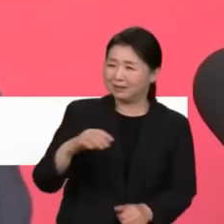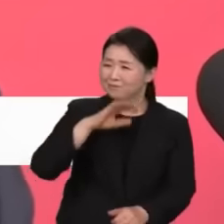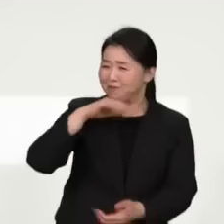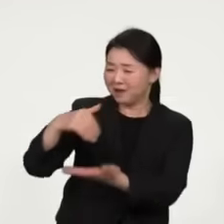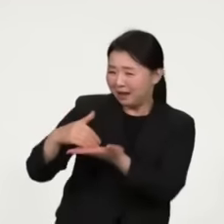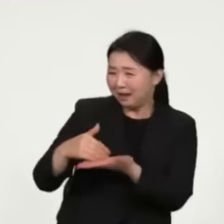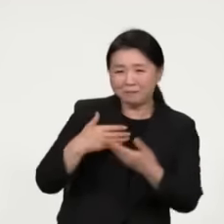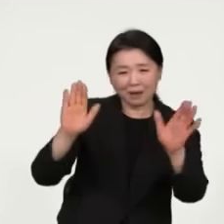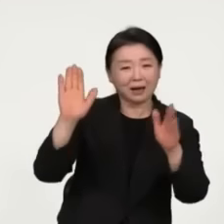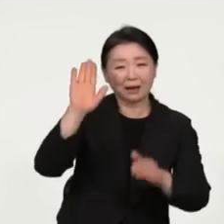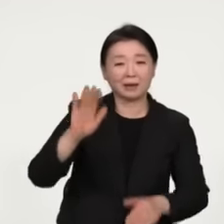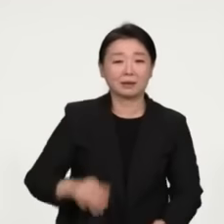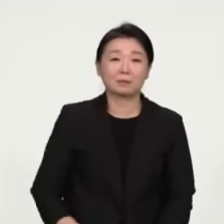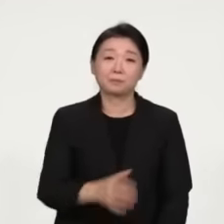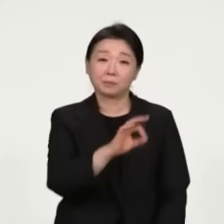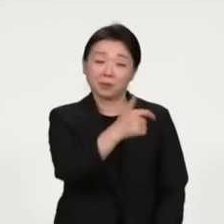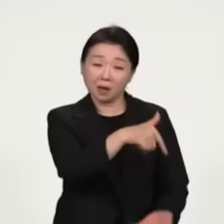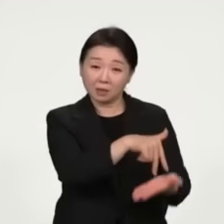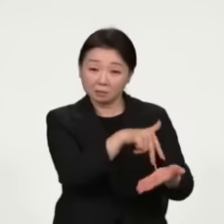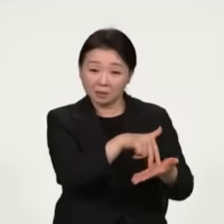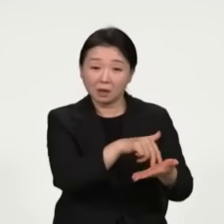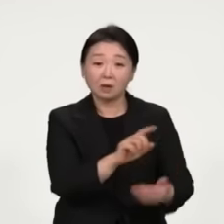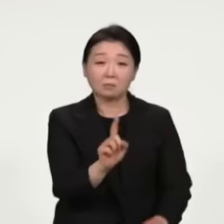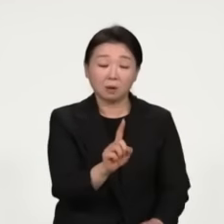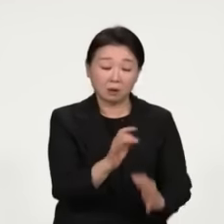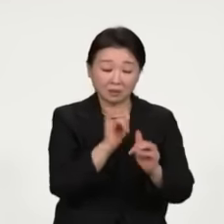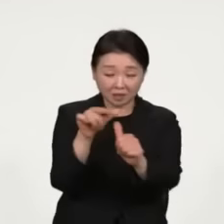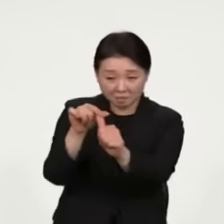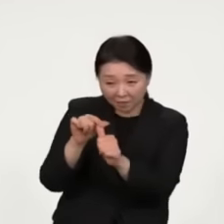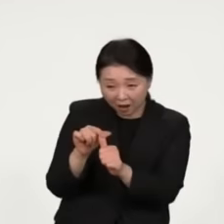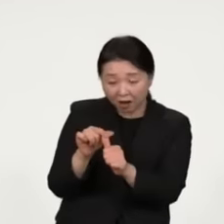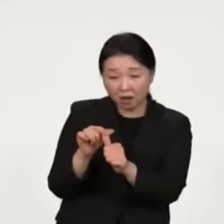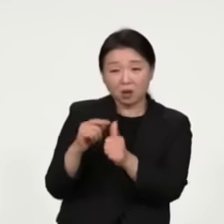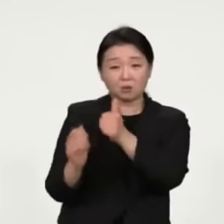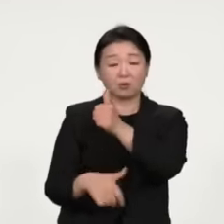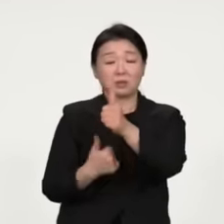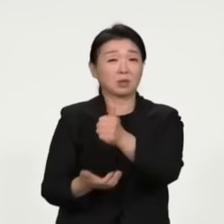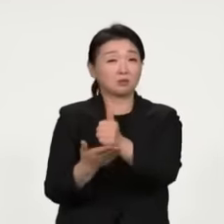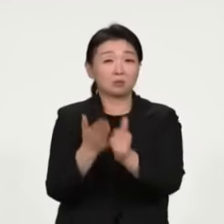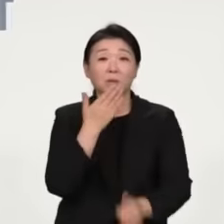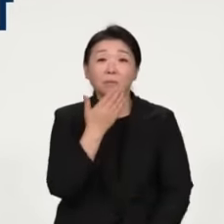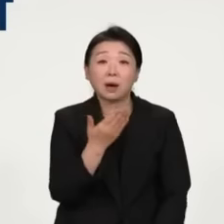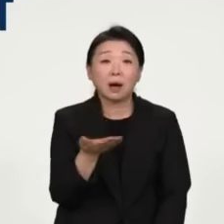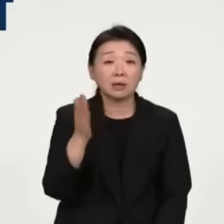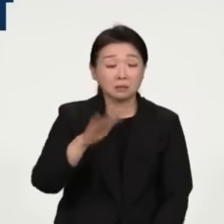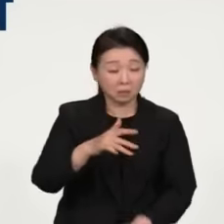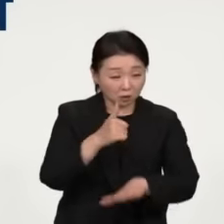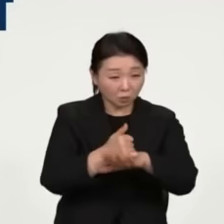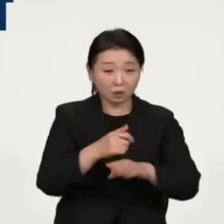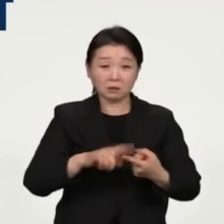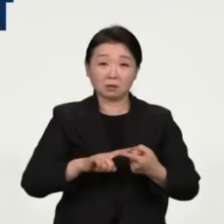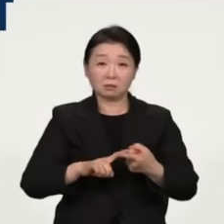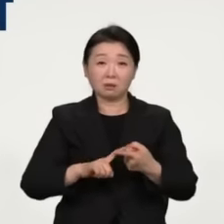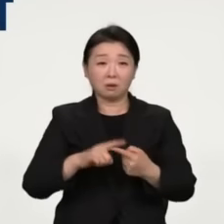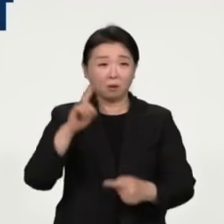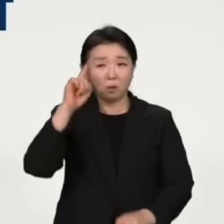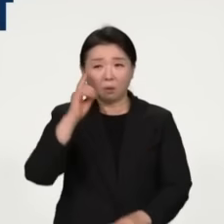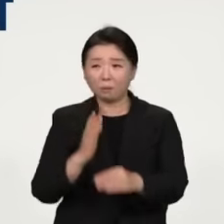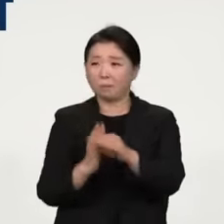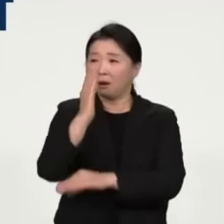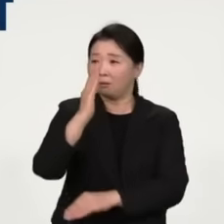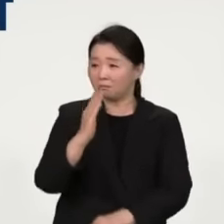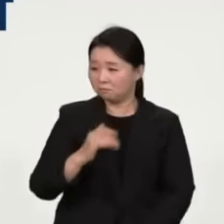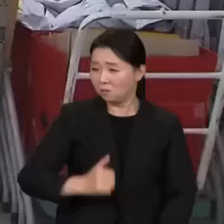덧붙였습니다. 한 위원장 측 인사 역시 인재 영입위원장으로 추천을 할 수 있지만 왜 결과에 대해서조차 도를 넘어서